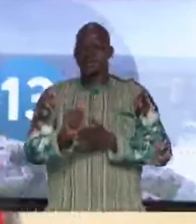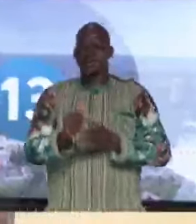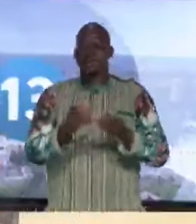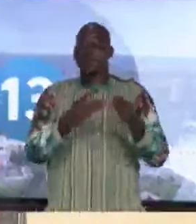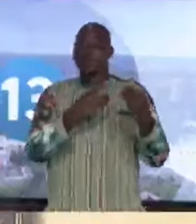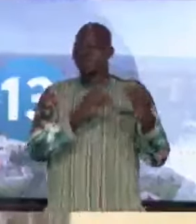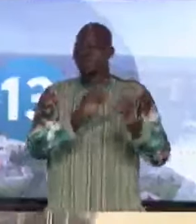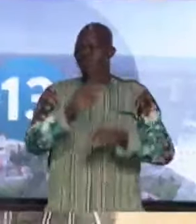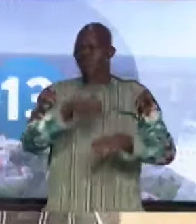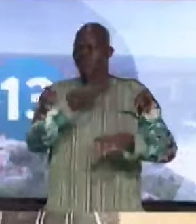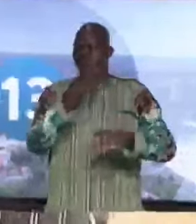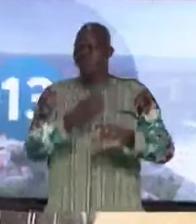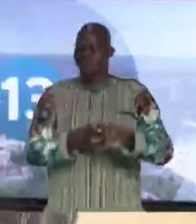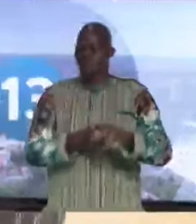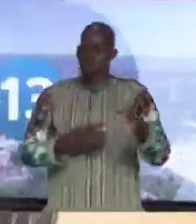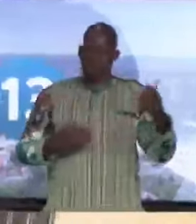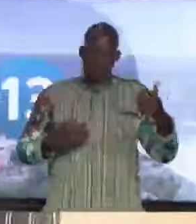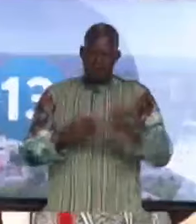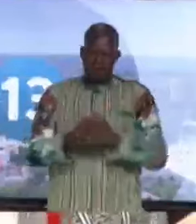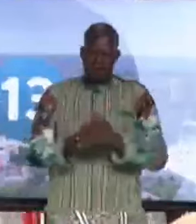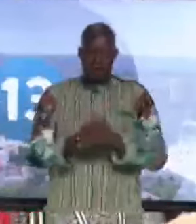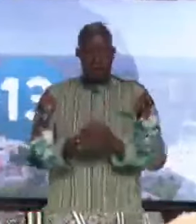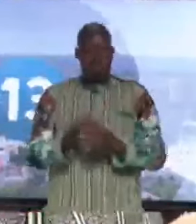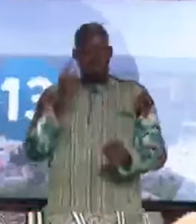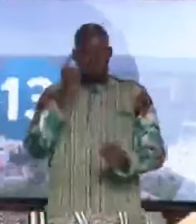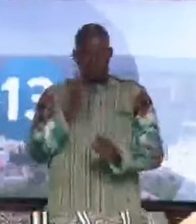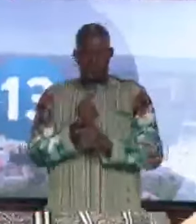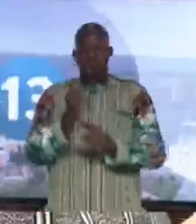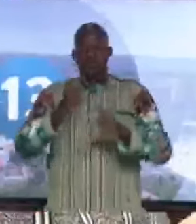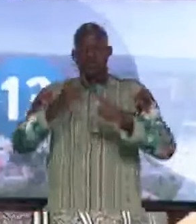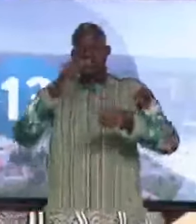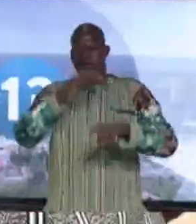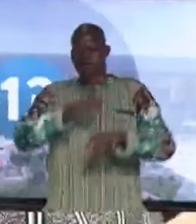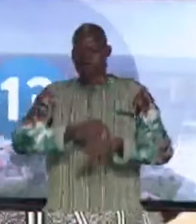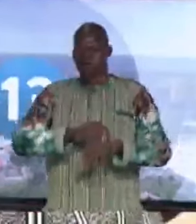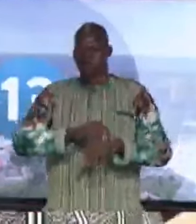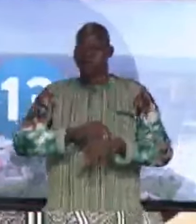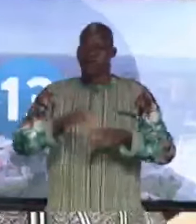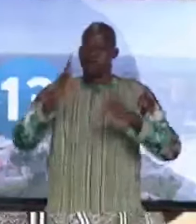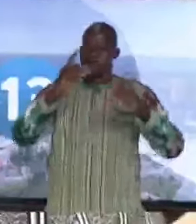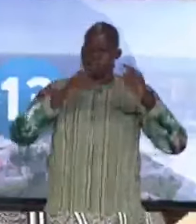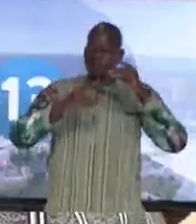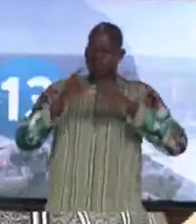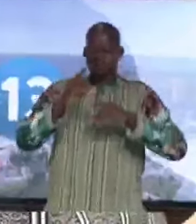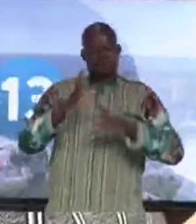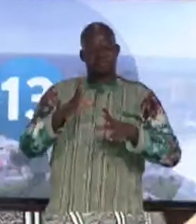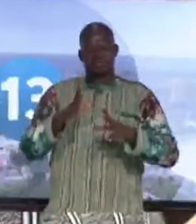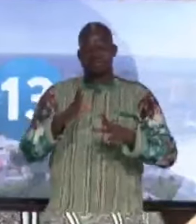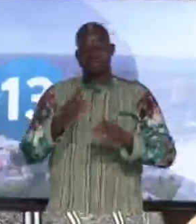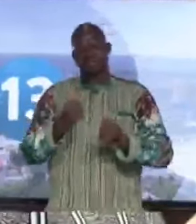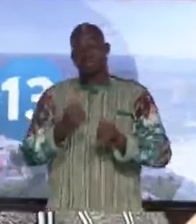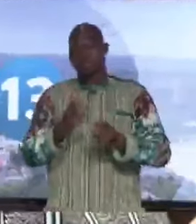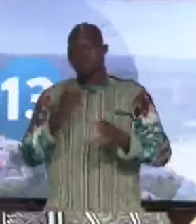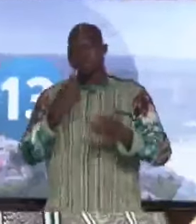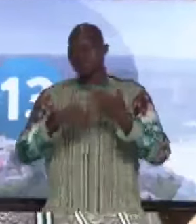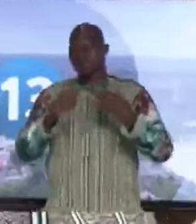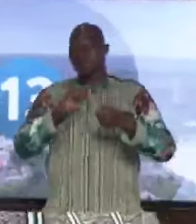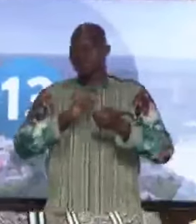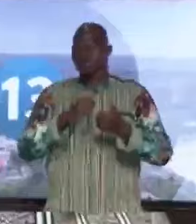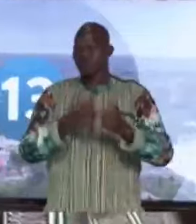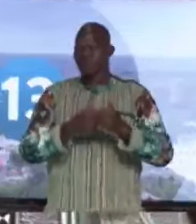mais ça arrivait vraiment à point nommé. Quand on te dit que tu es dialysé, c'est déjà un fardeau. Voilà, ça